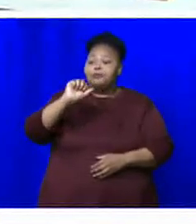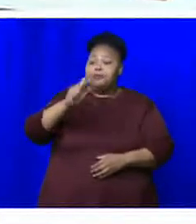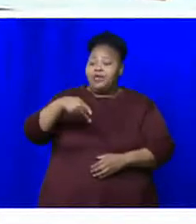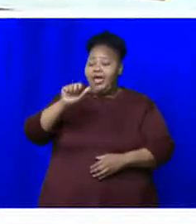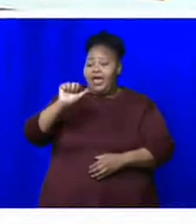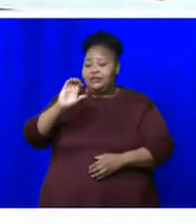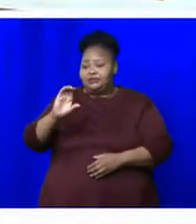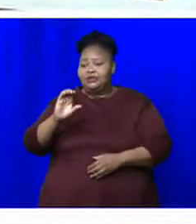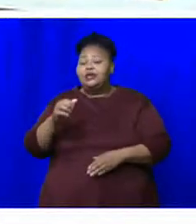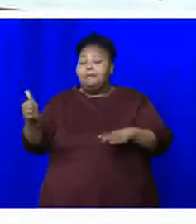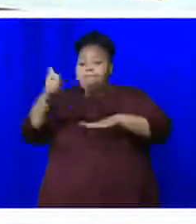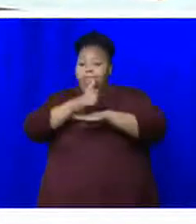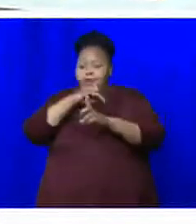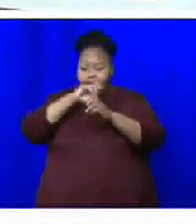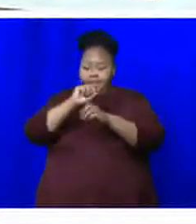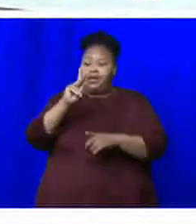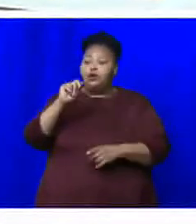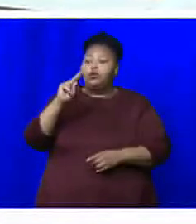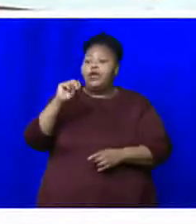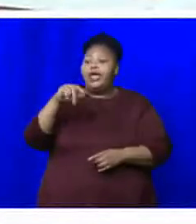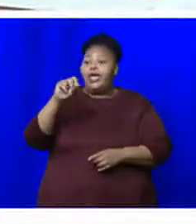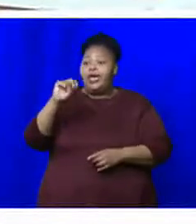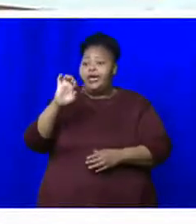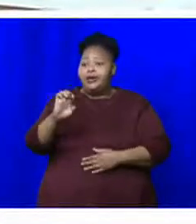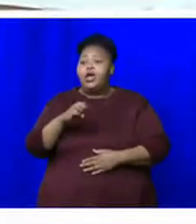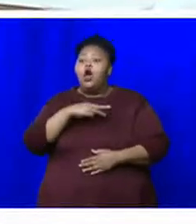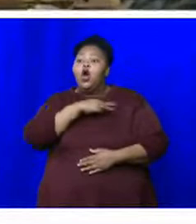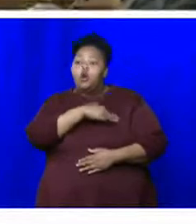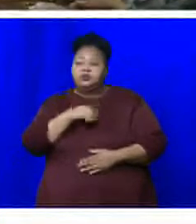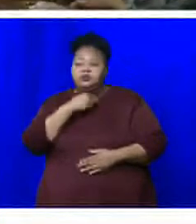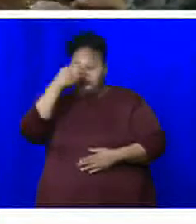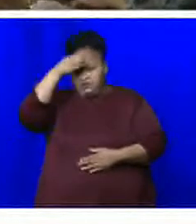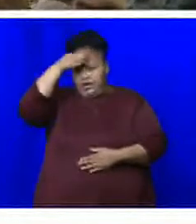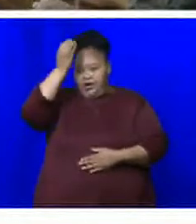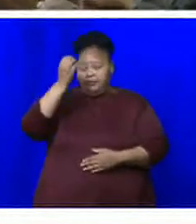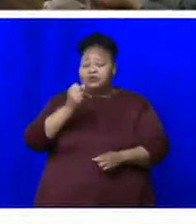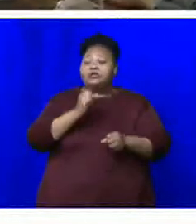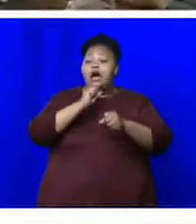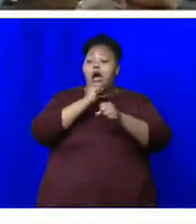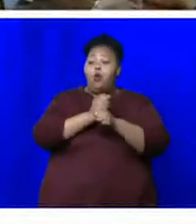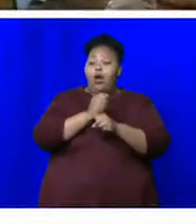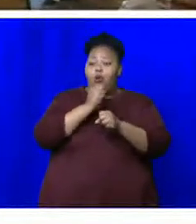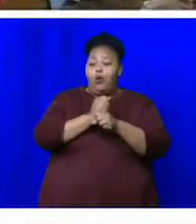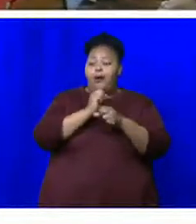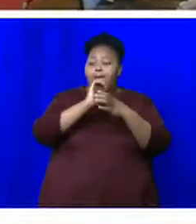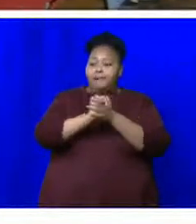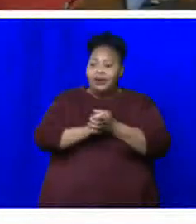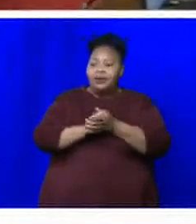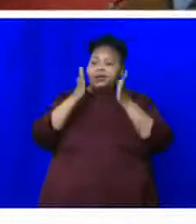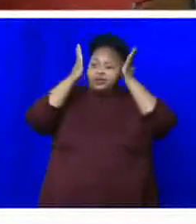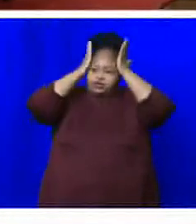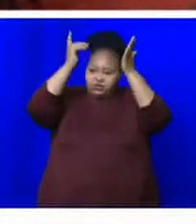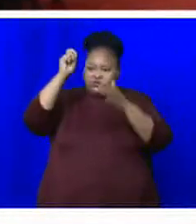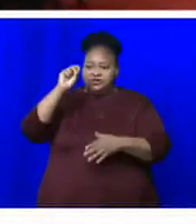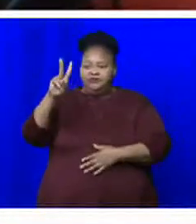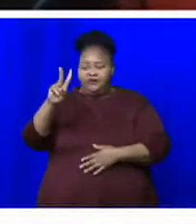msakato kude uthuthuke ukhicite netinhlelo letidzingwa sive njengoba uligcabho lawo eMaswati.